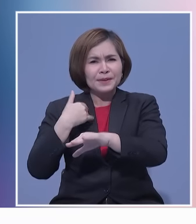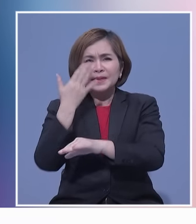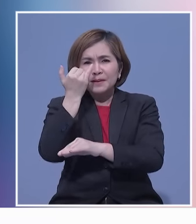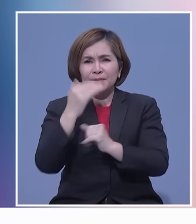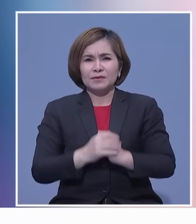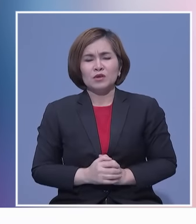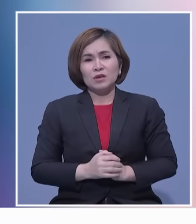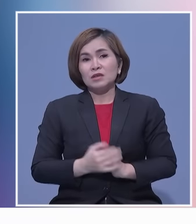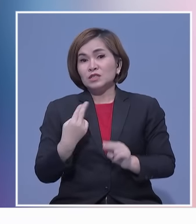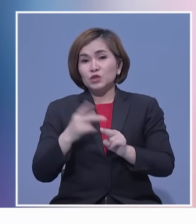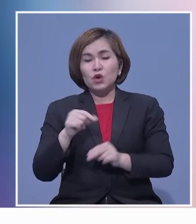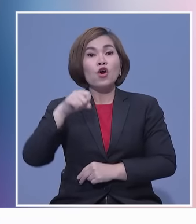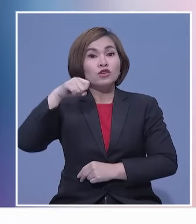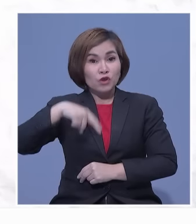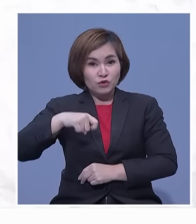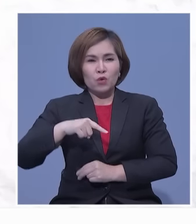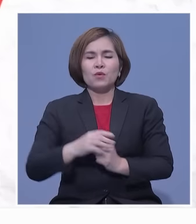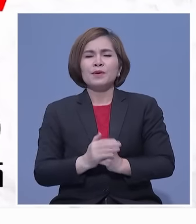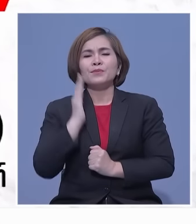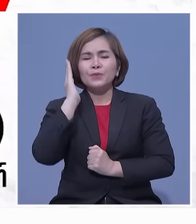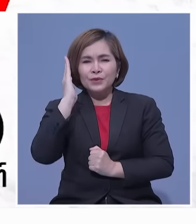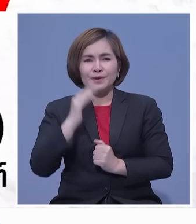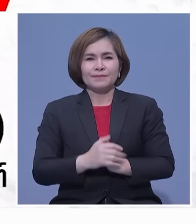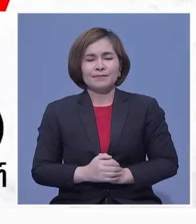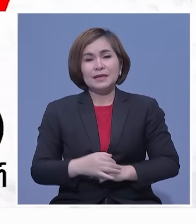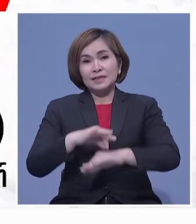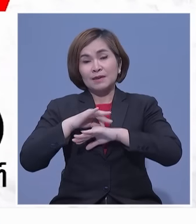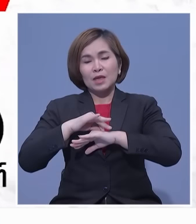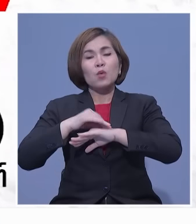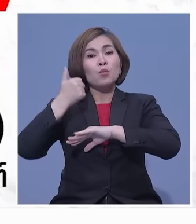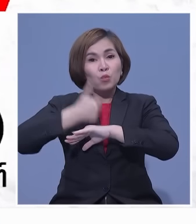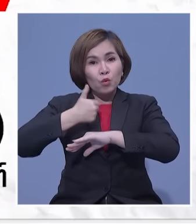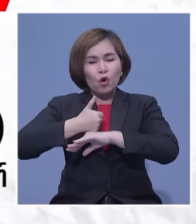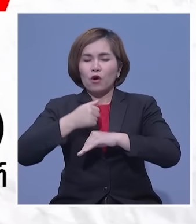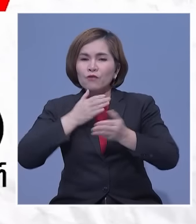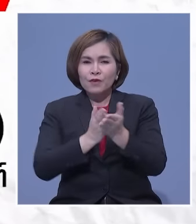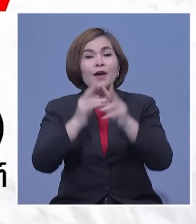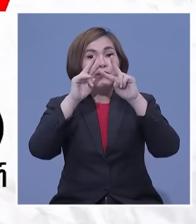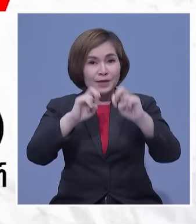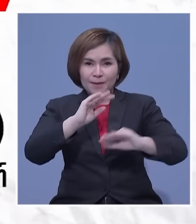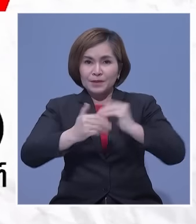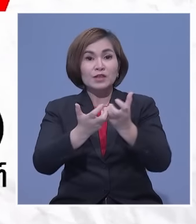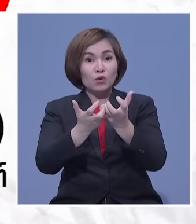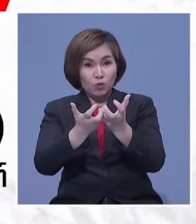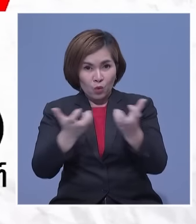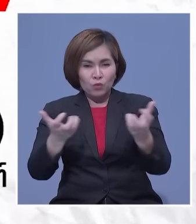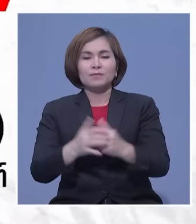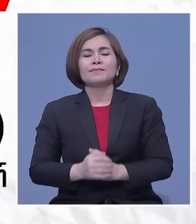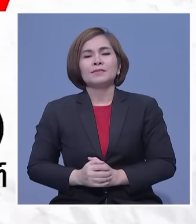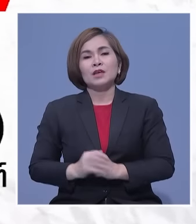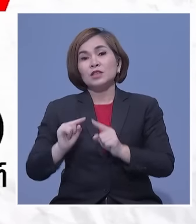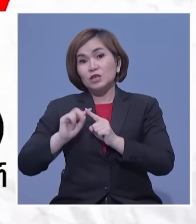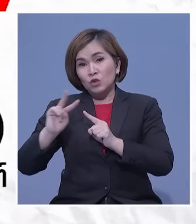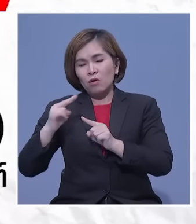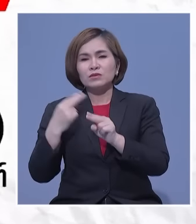บอสซอโซ่เป็นดาราชายรุ่นใหญ่มีตำแหน่งเป็นผู้อำนวยการฝ่ายวิจัยแล้วก็พัฒนาผลิตภัณฑ์ด้วยคนที่ 2บอส